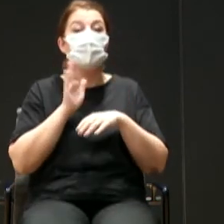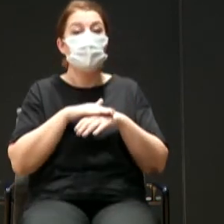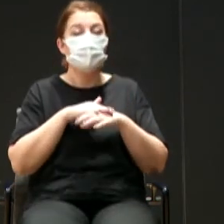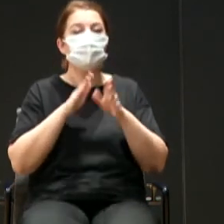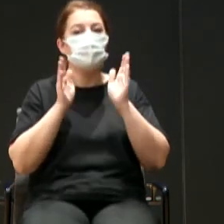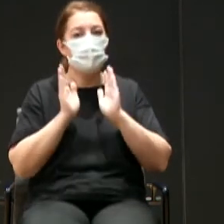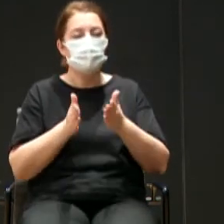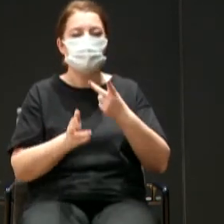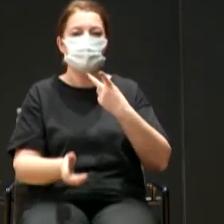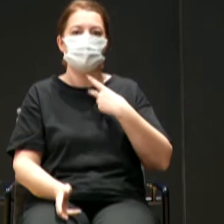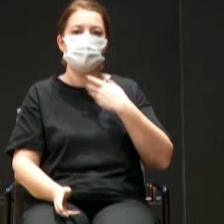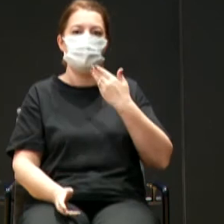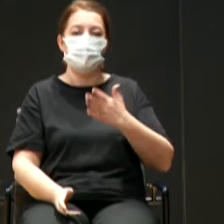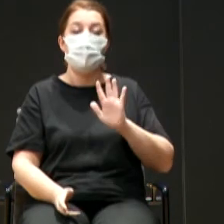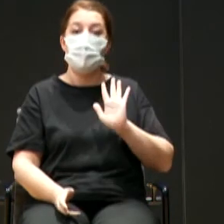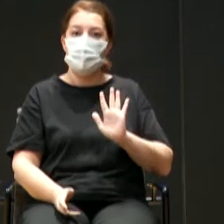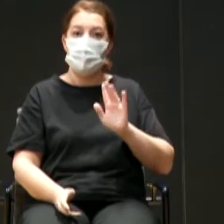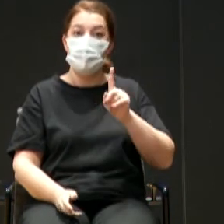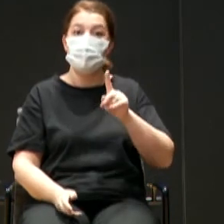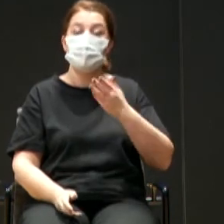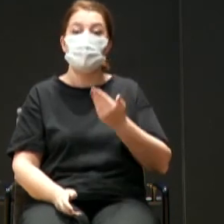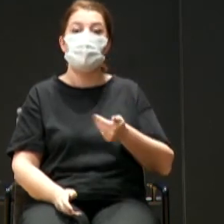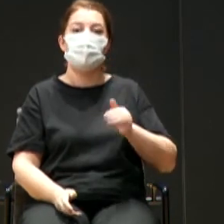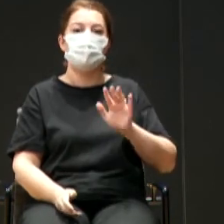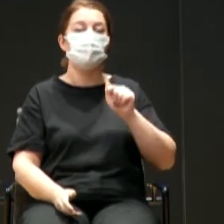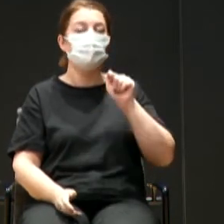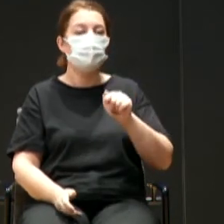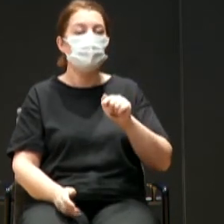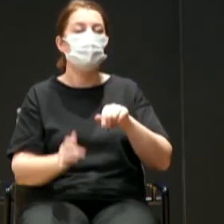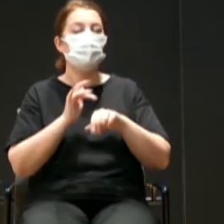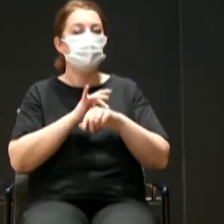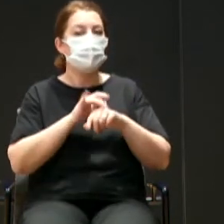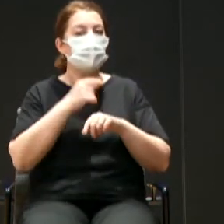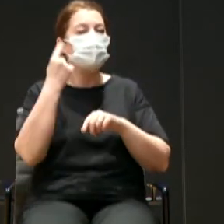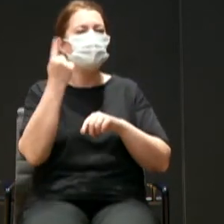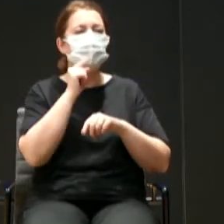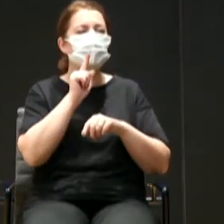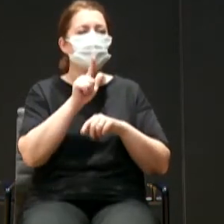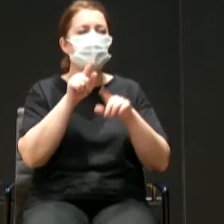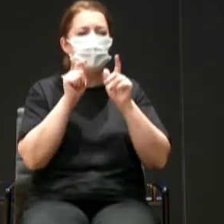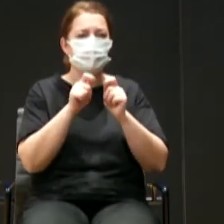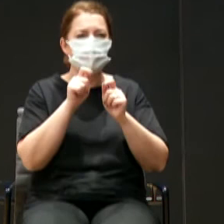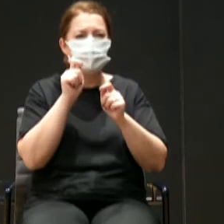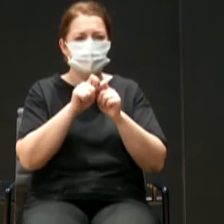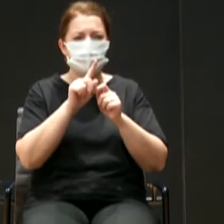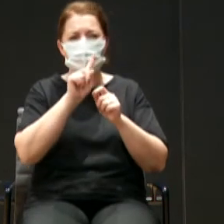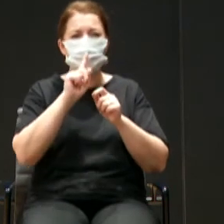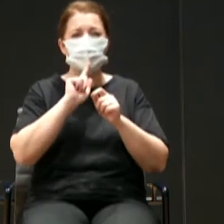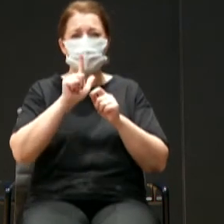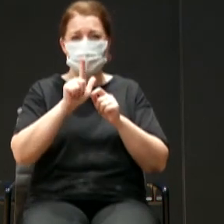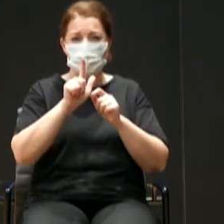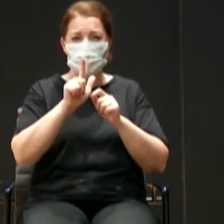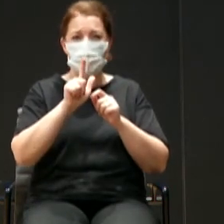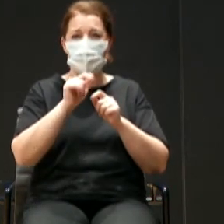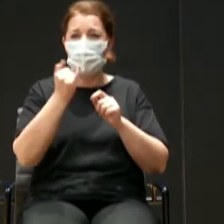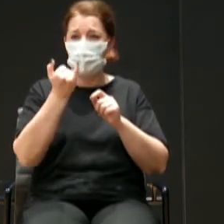biz kabul ederiz. Ama şunu etmeyiz. Bu ülkenin 1 liraya yapılacak işini 10 liraya beşli çeteye